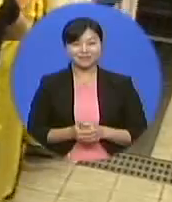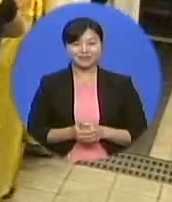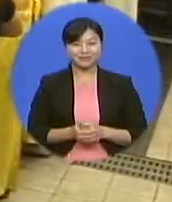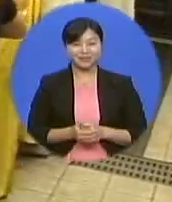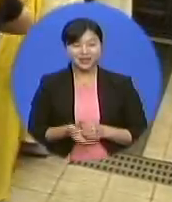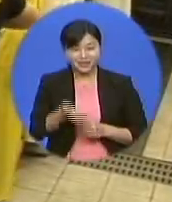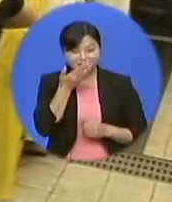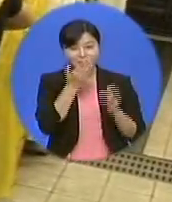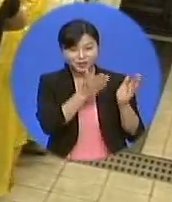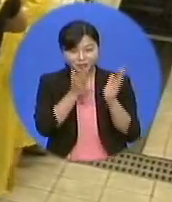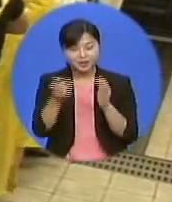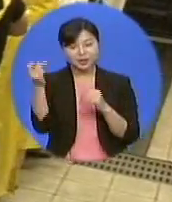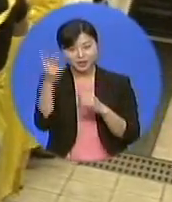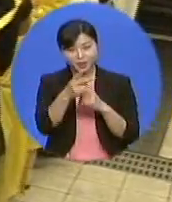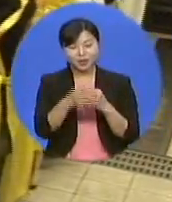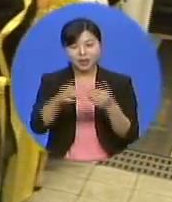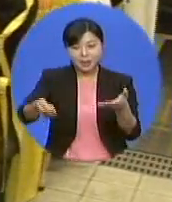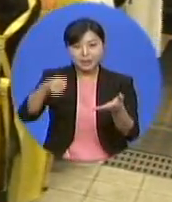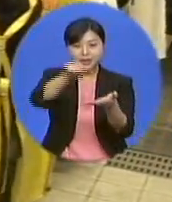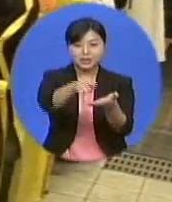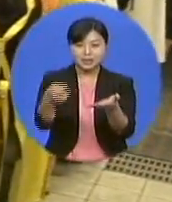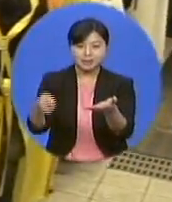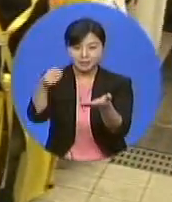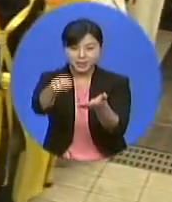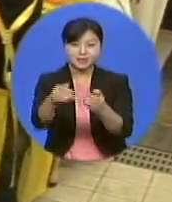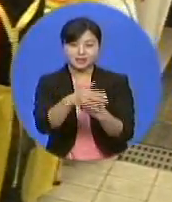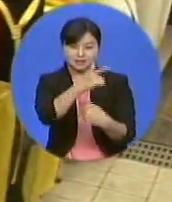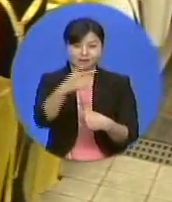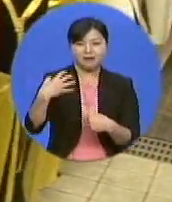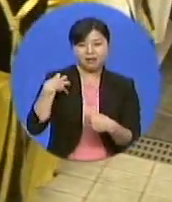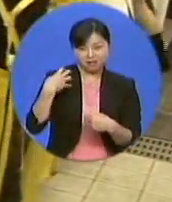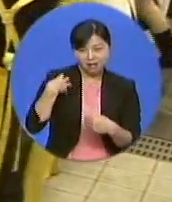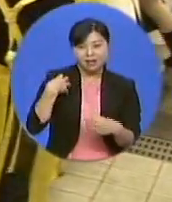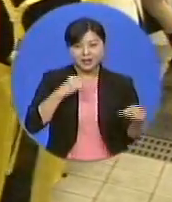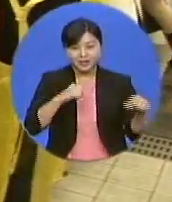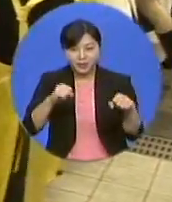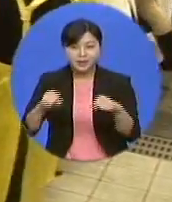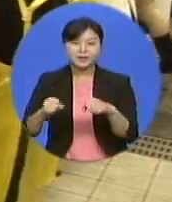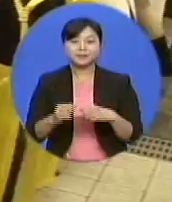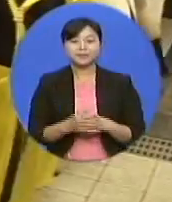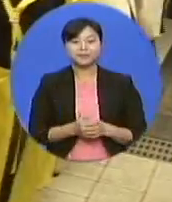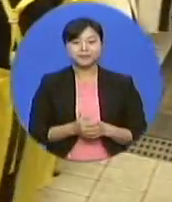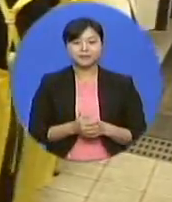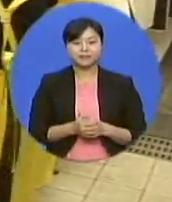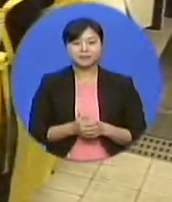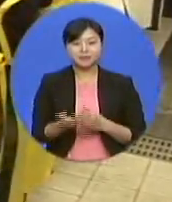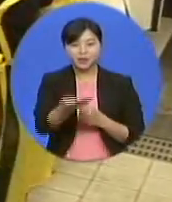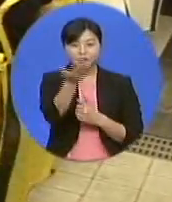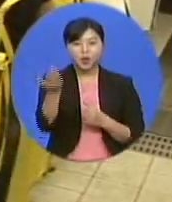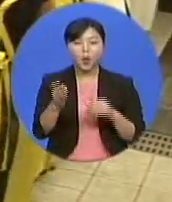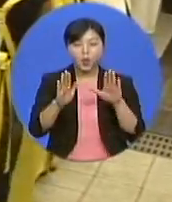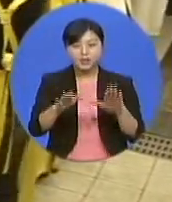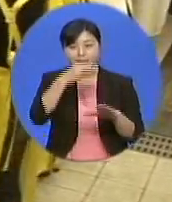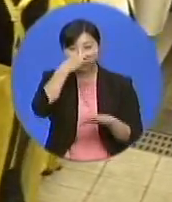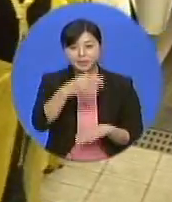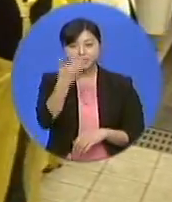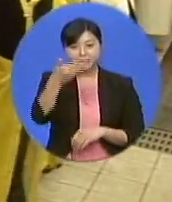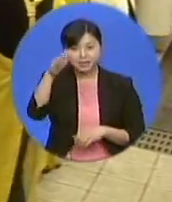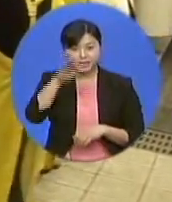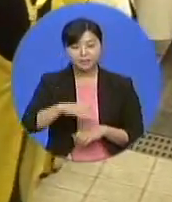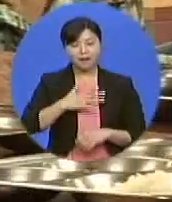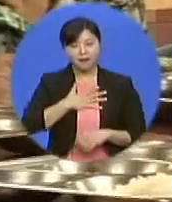식사 준비뿐 아니라 배식까지 1인 다역을 소화하는 봉사자들. 그들은 오늘 하루도